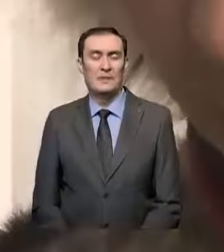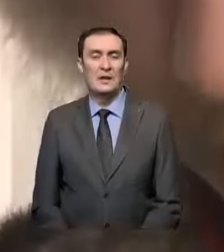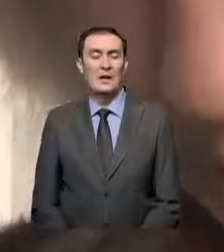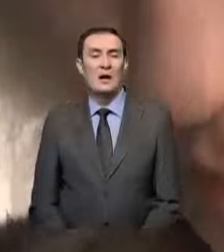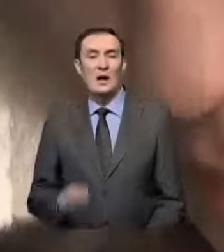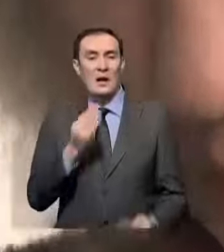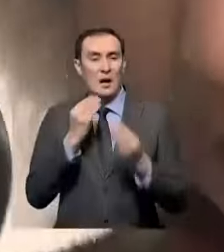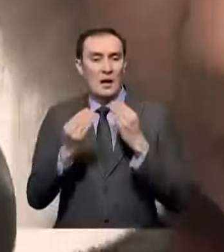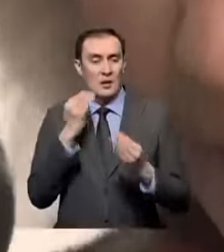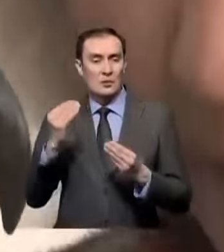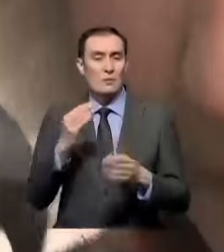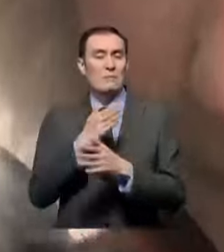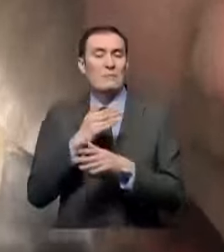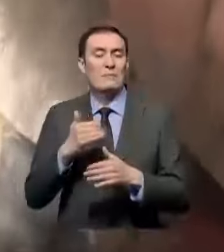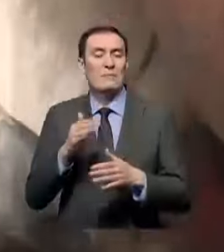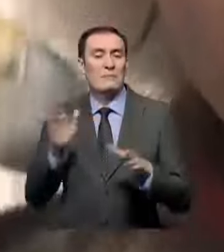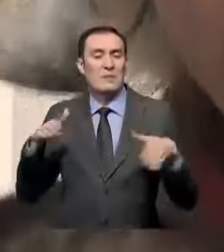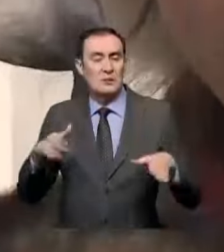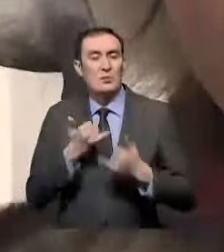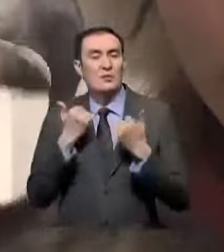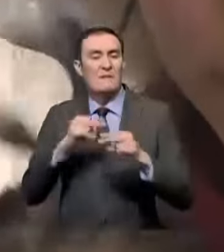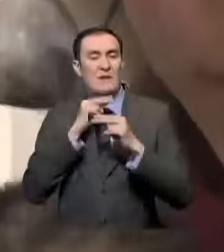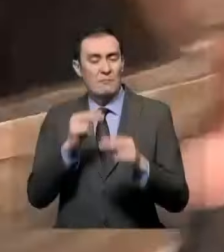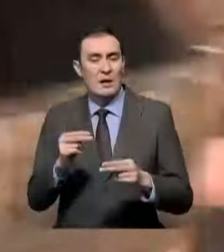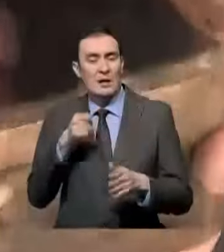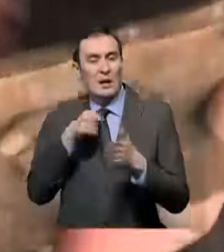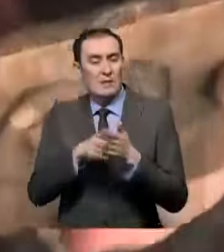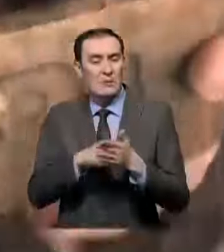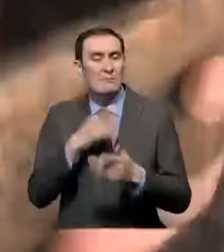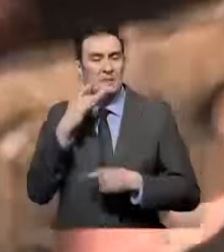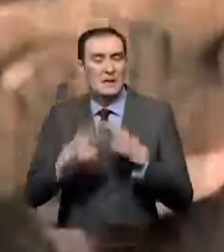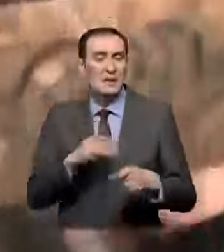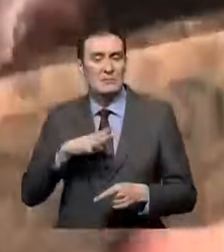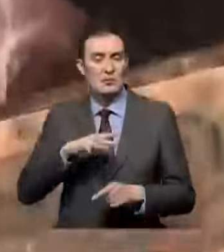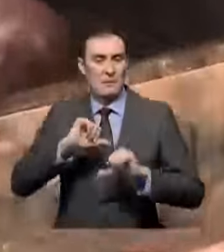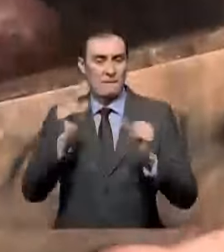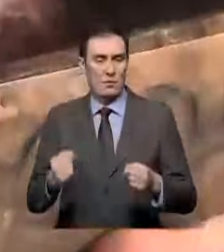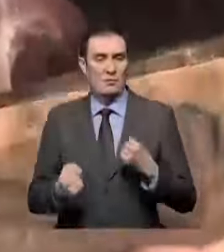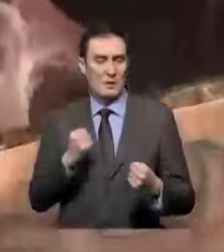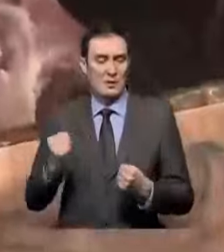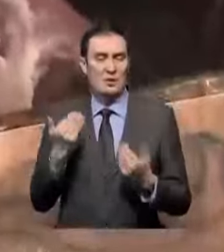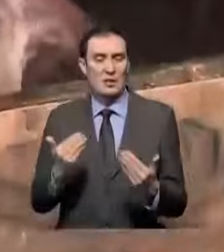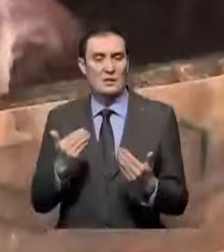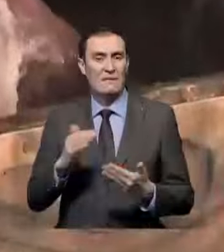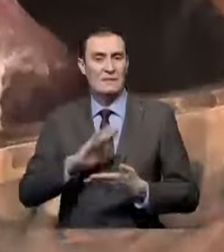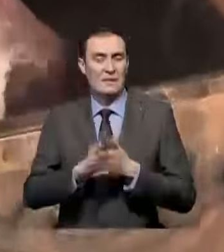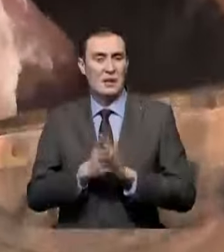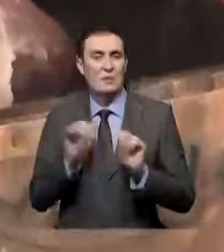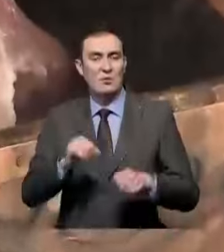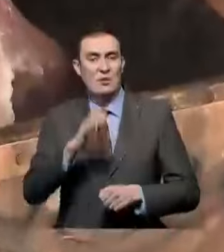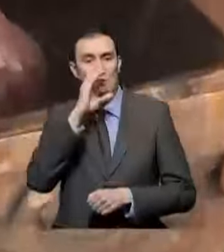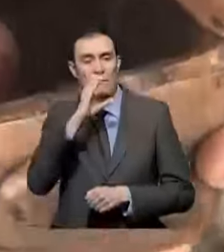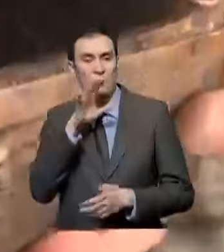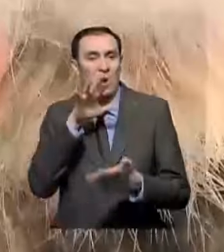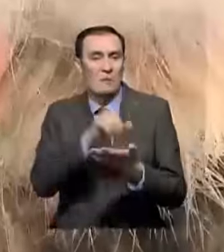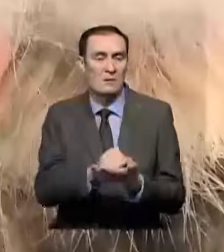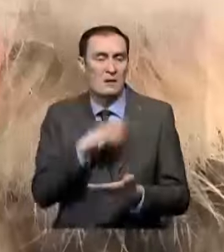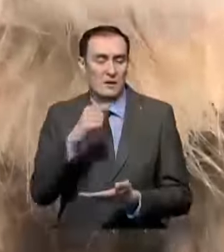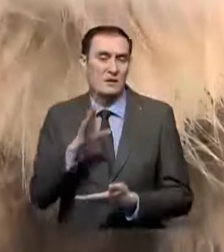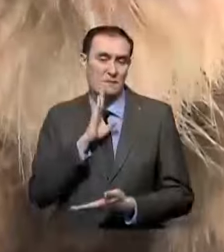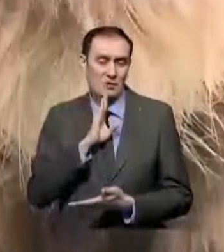Рациону своего питомца Айзери уделяет особое внимание. Птицу нужно постоянно держать в форме. Сейчас она в состоянии взять даже волка, гордится им